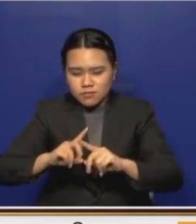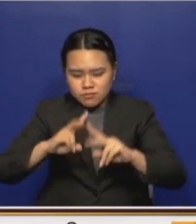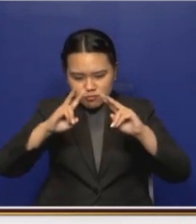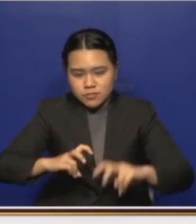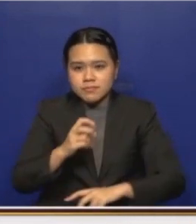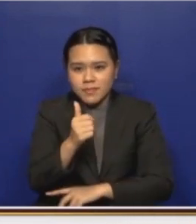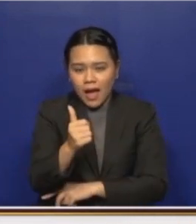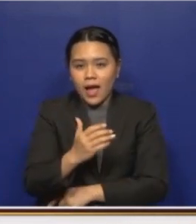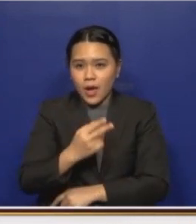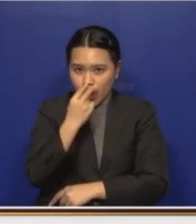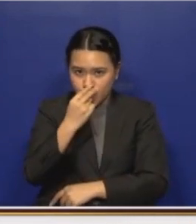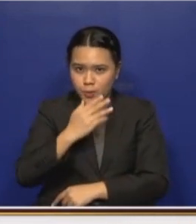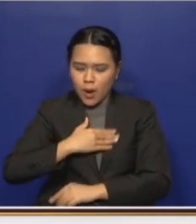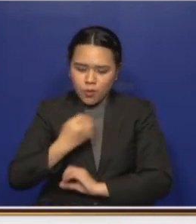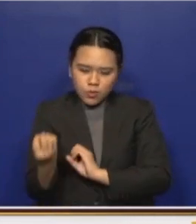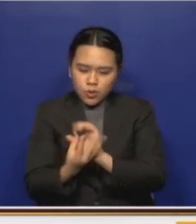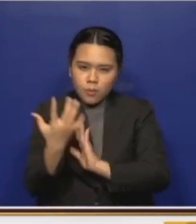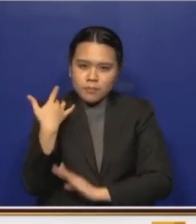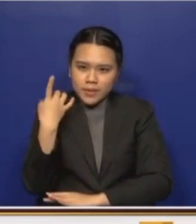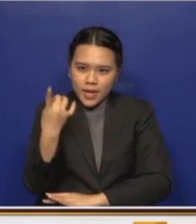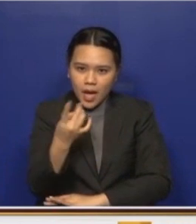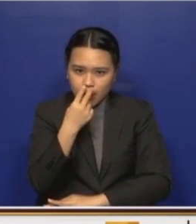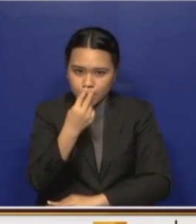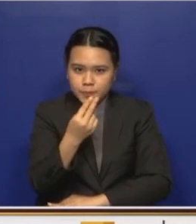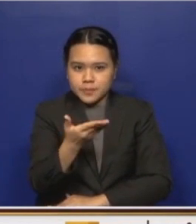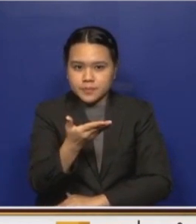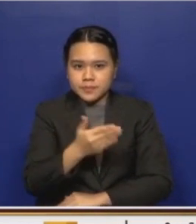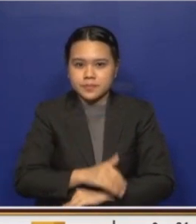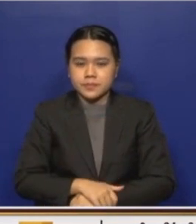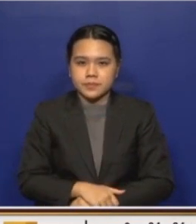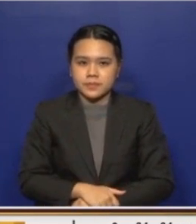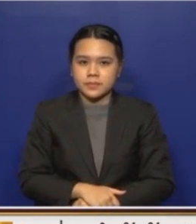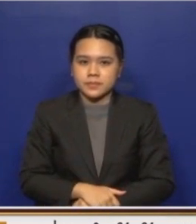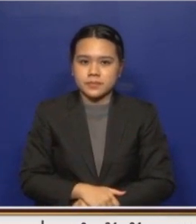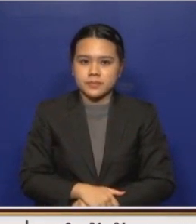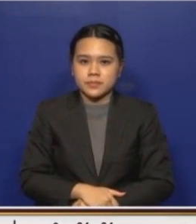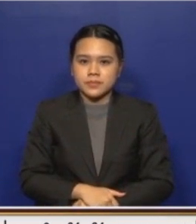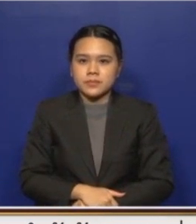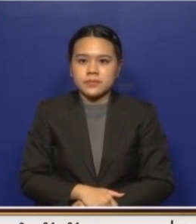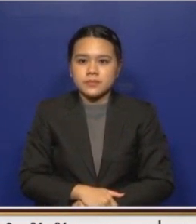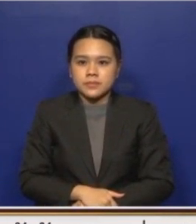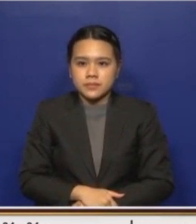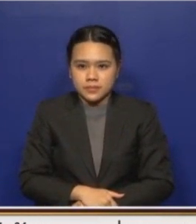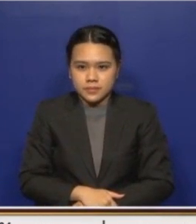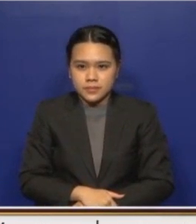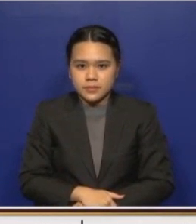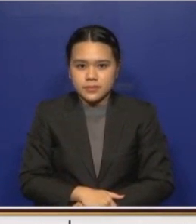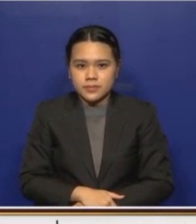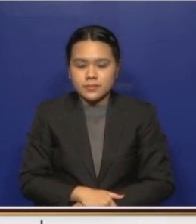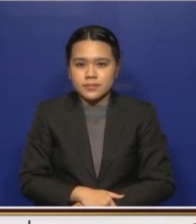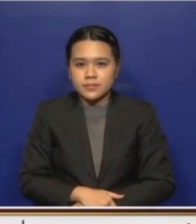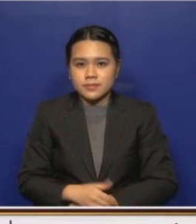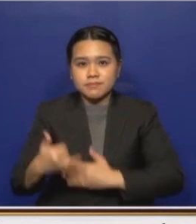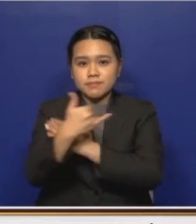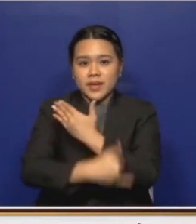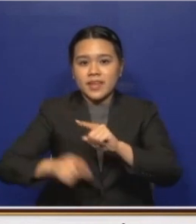นี่ครับต่างด้าวเข้ามาครอบครองธุรกิจออนไลน์รัฐบาลไม่สงวนอาชีพนี้ไว้ให้กับค